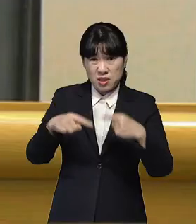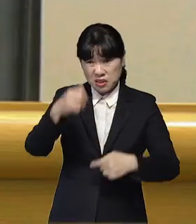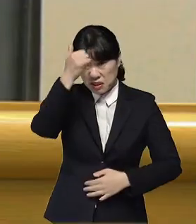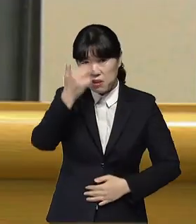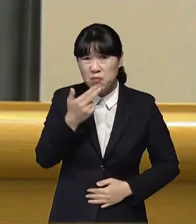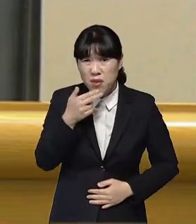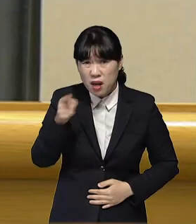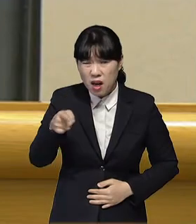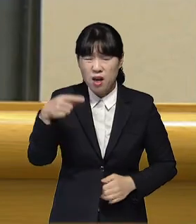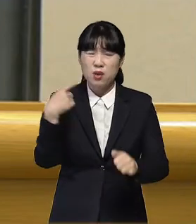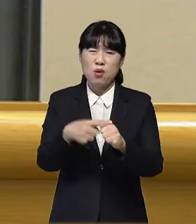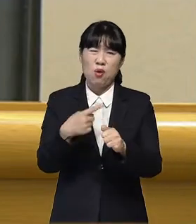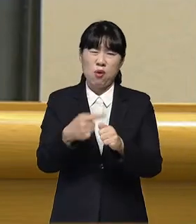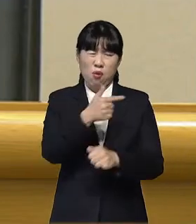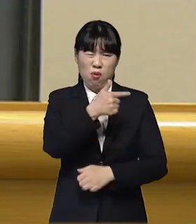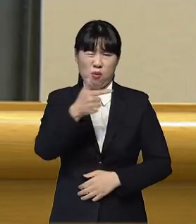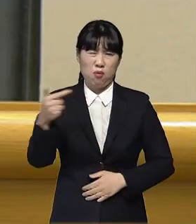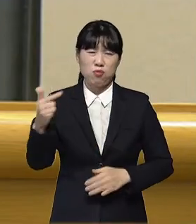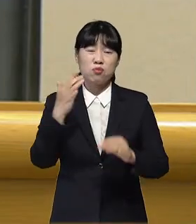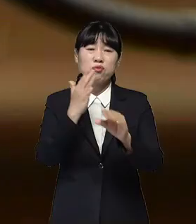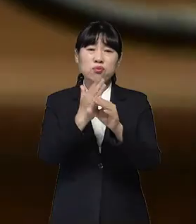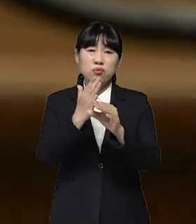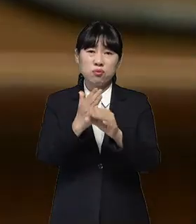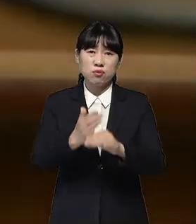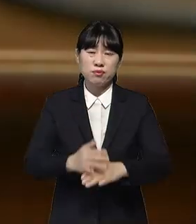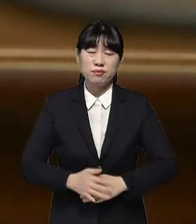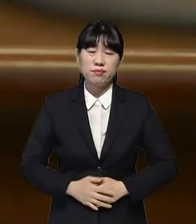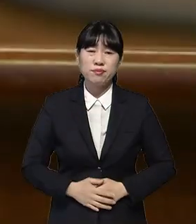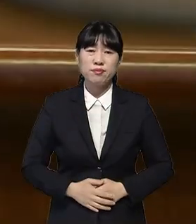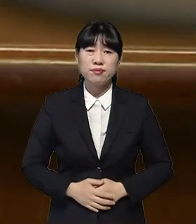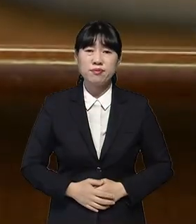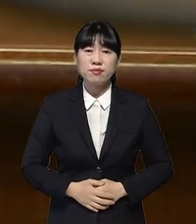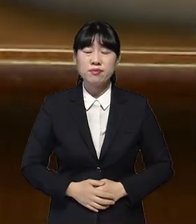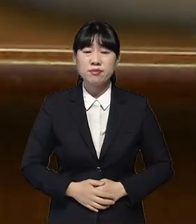비판의 목소리가 커지고 있습니다. KBC 김재현입니다.